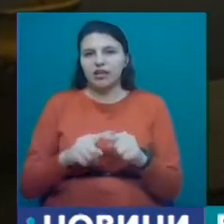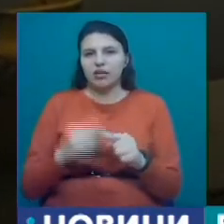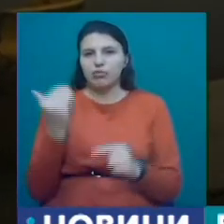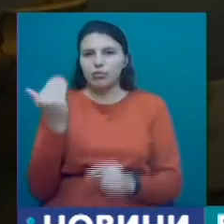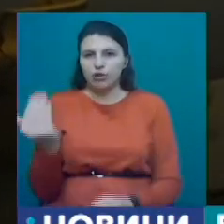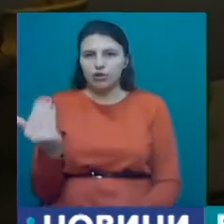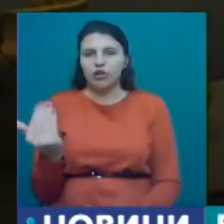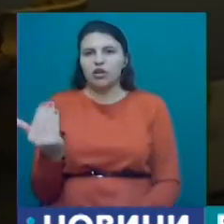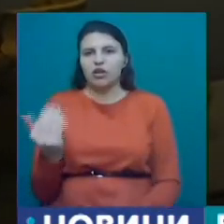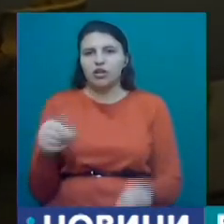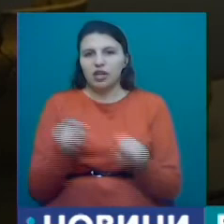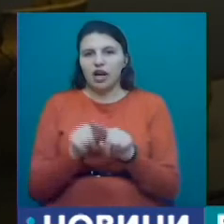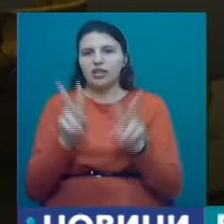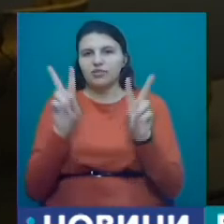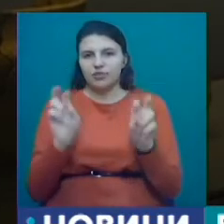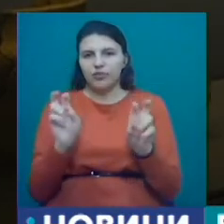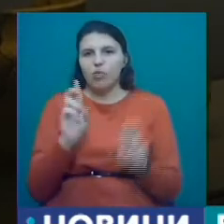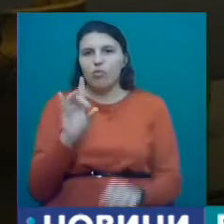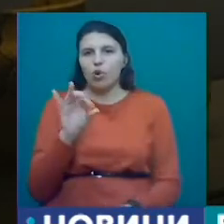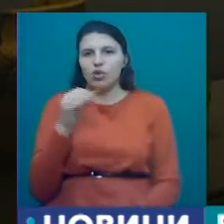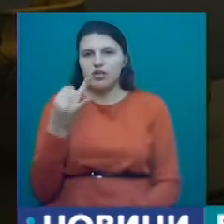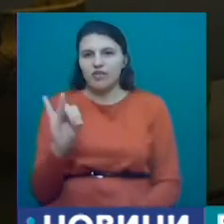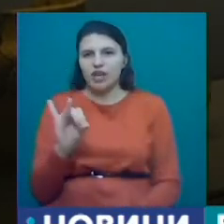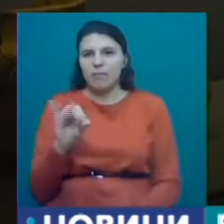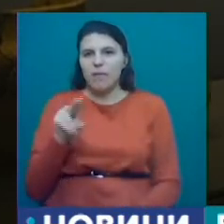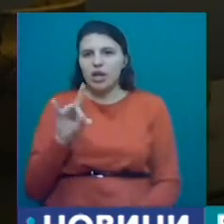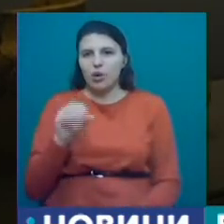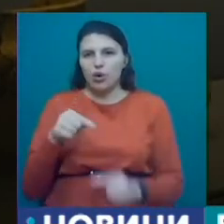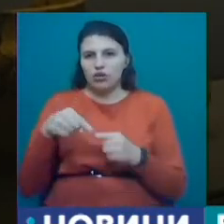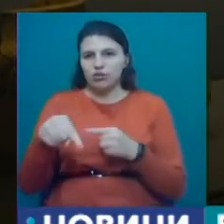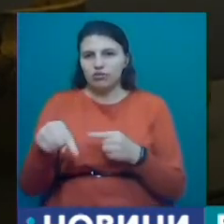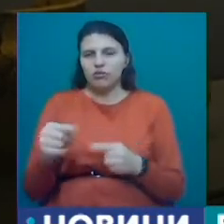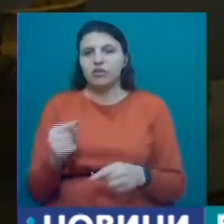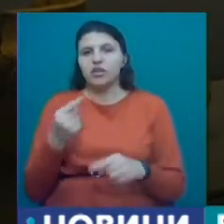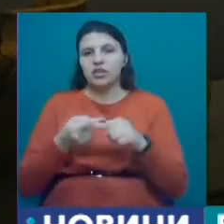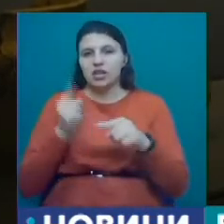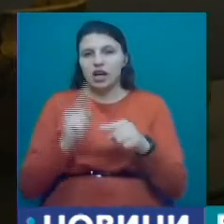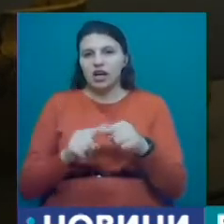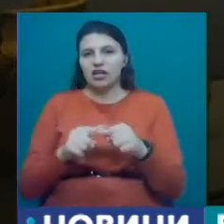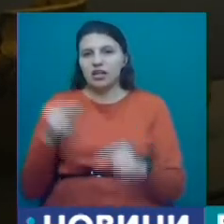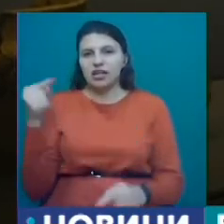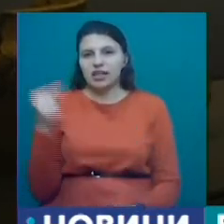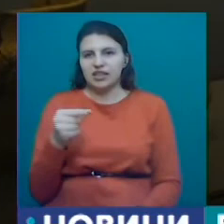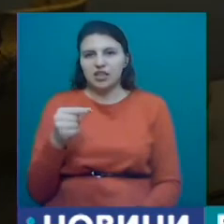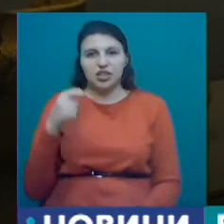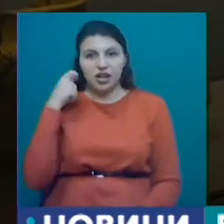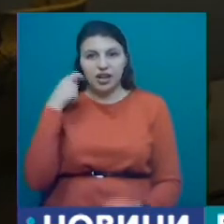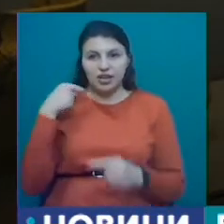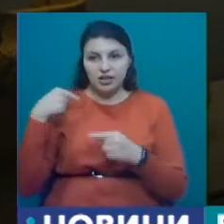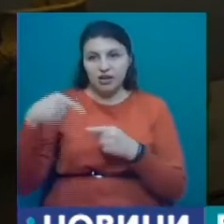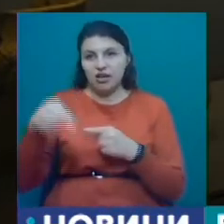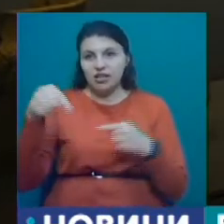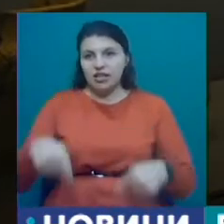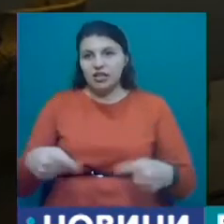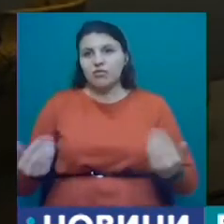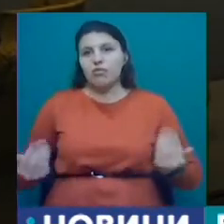так званої бронзової доби. За ці тисячоліття тут проживало